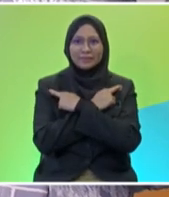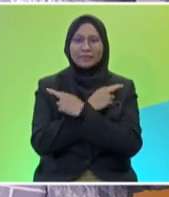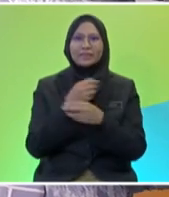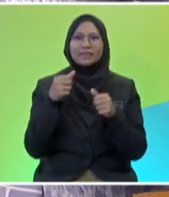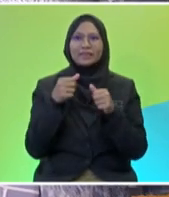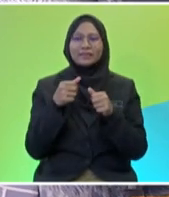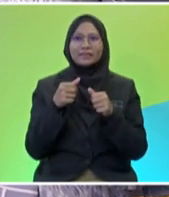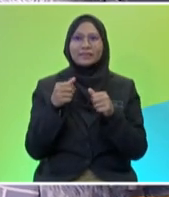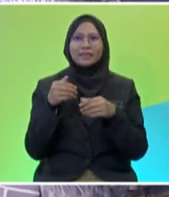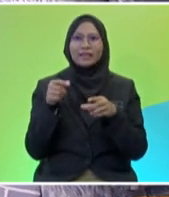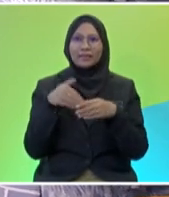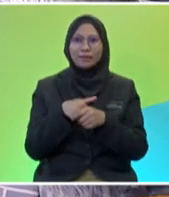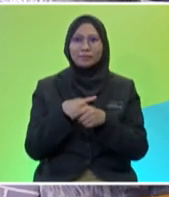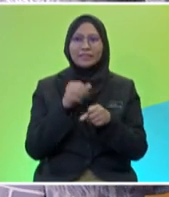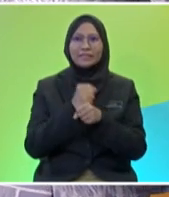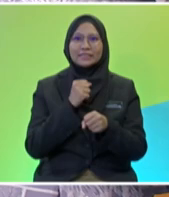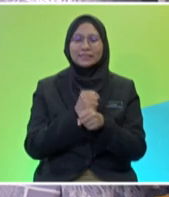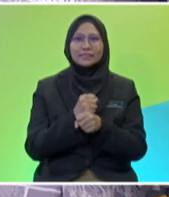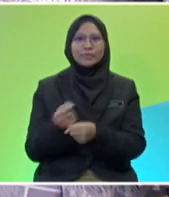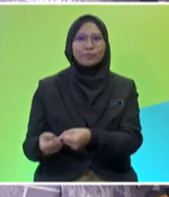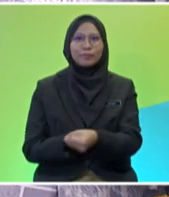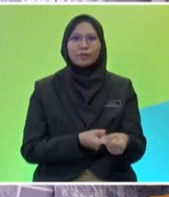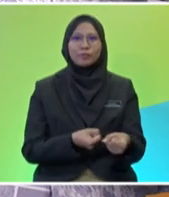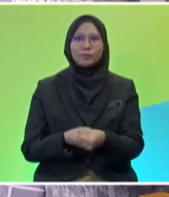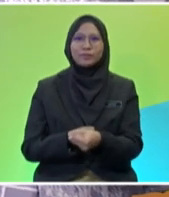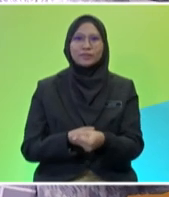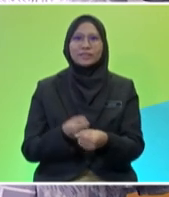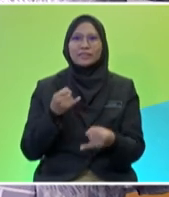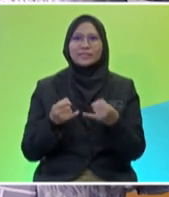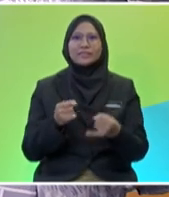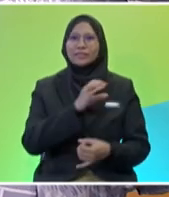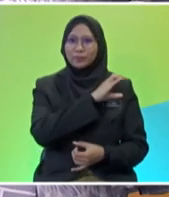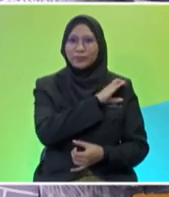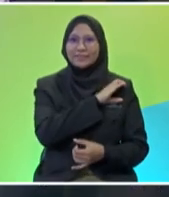kita nampaklah cepat dan agency polisi